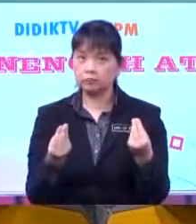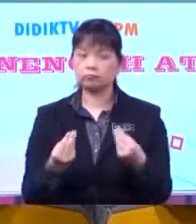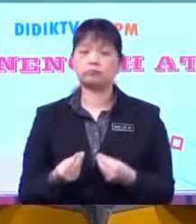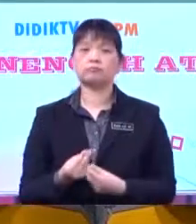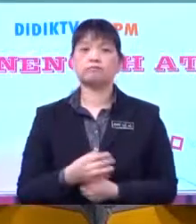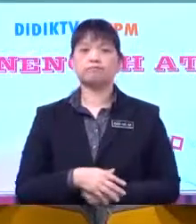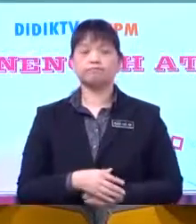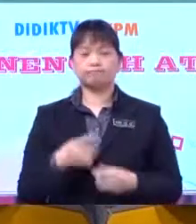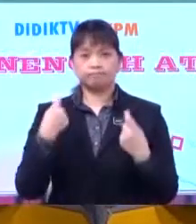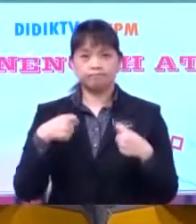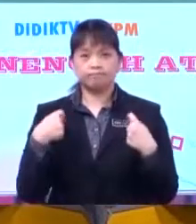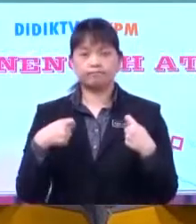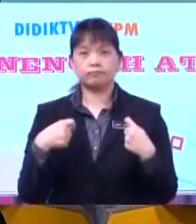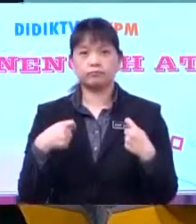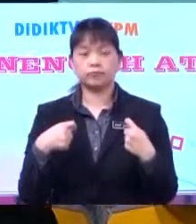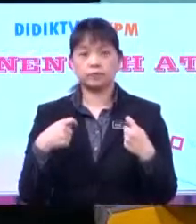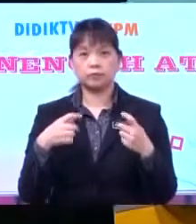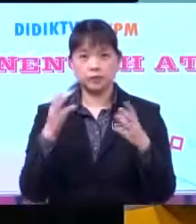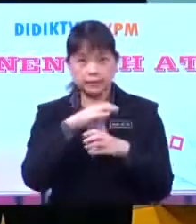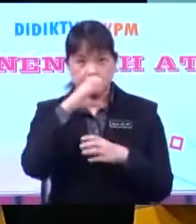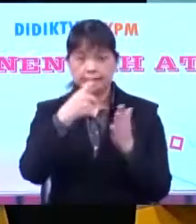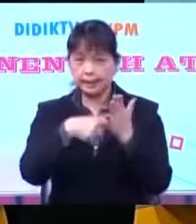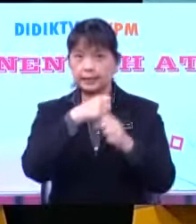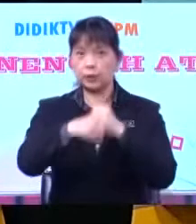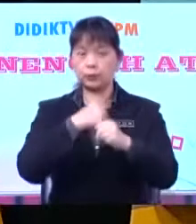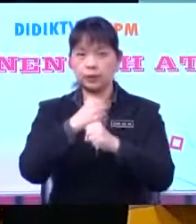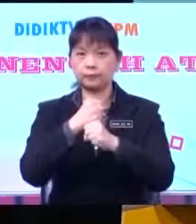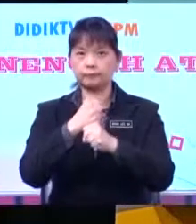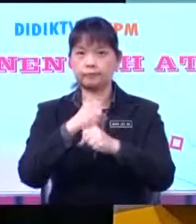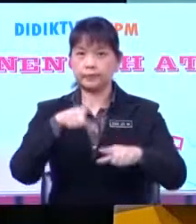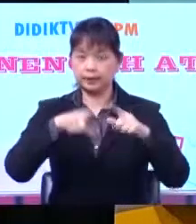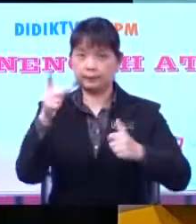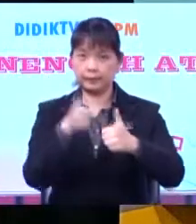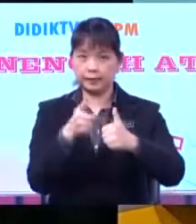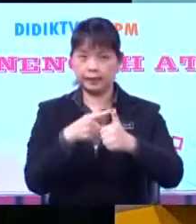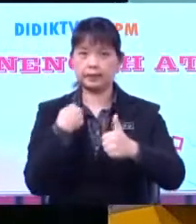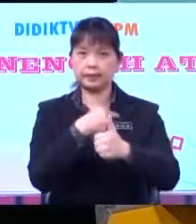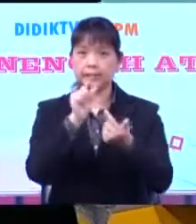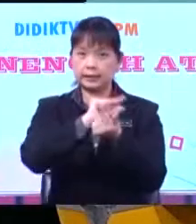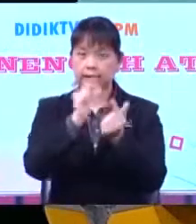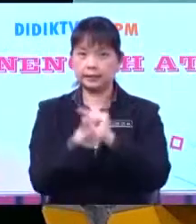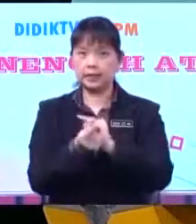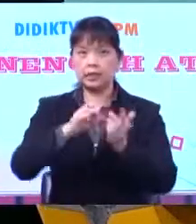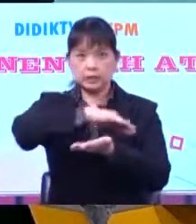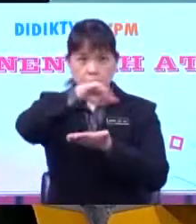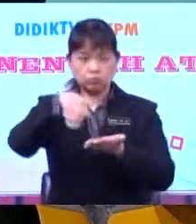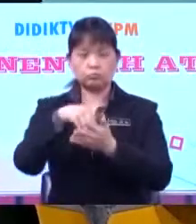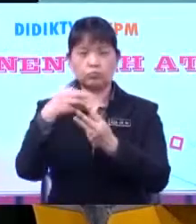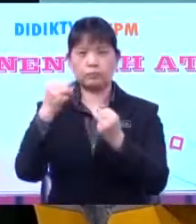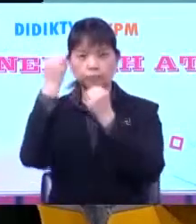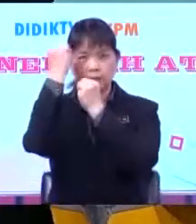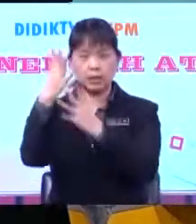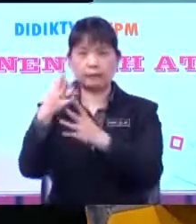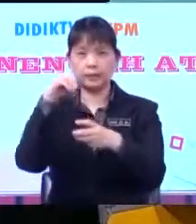cuma cari nilai tahunan jadi langkah pertama kita gantikanlah semua maklumat di